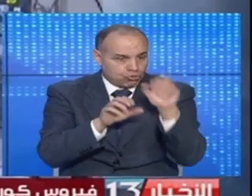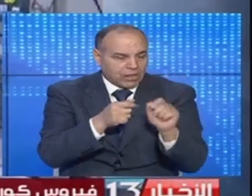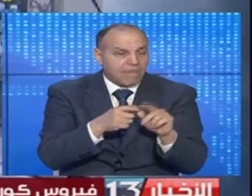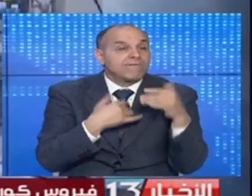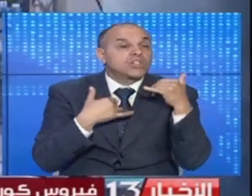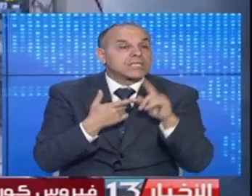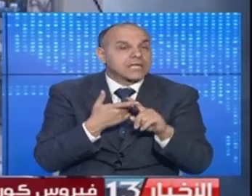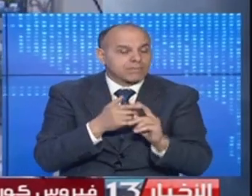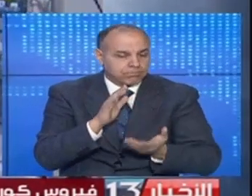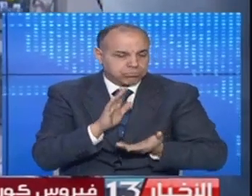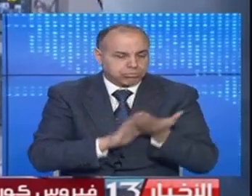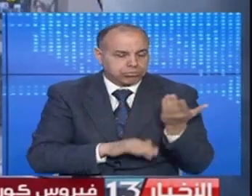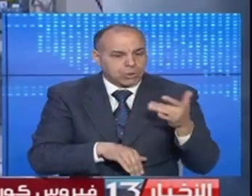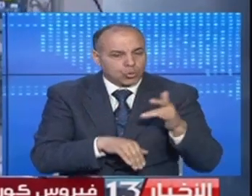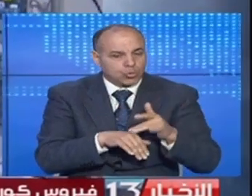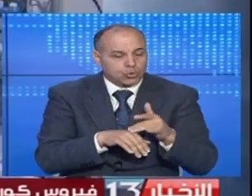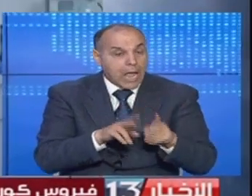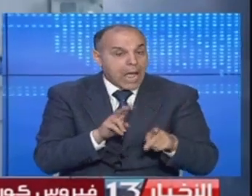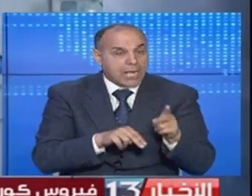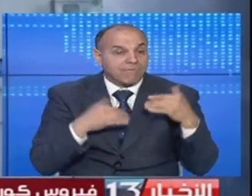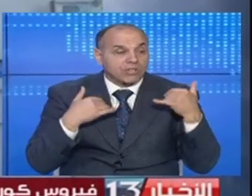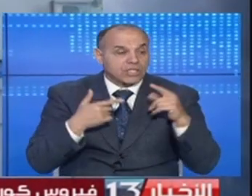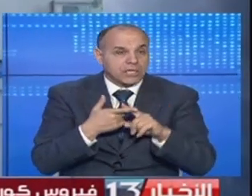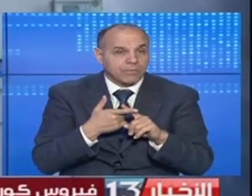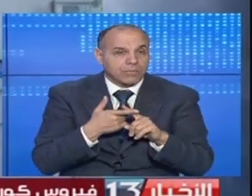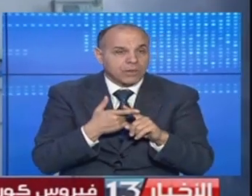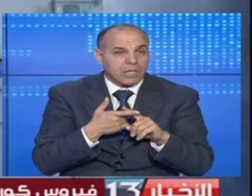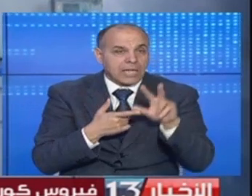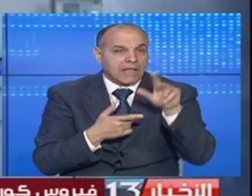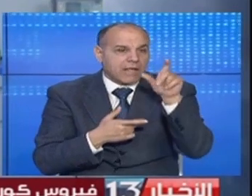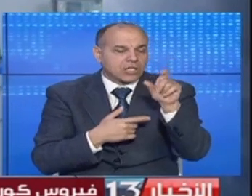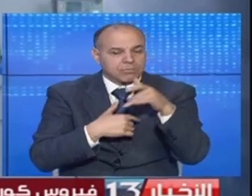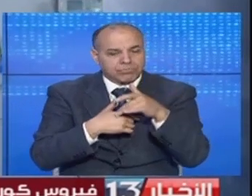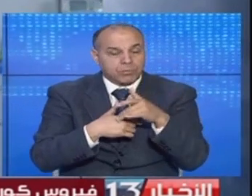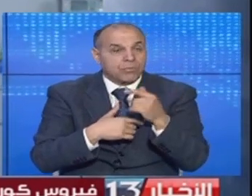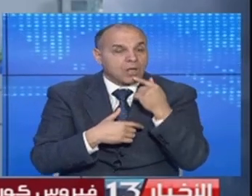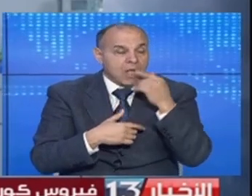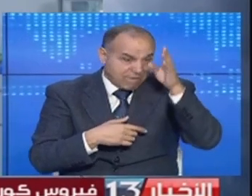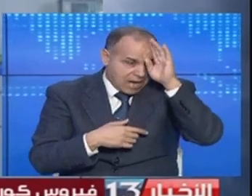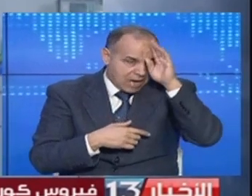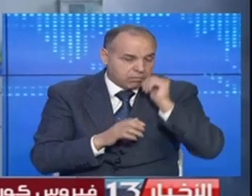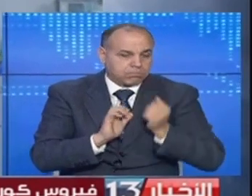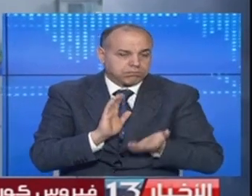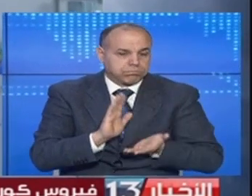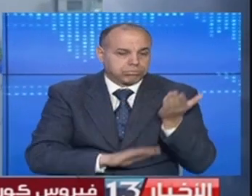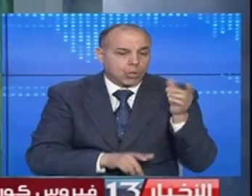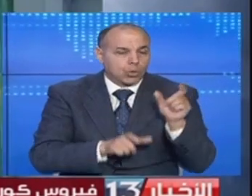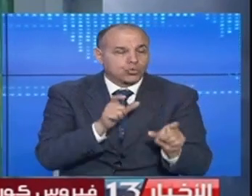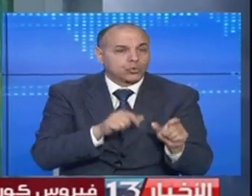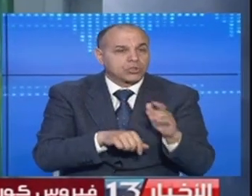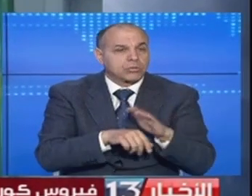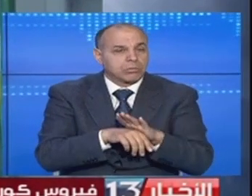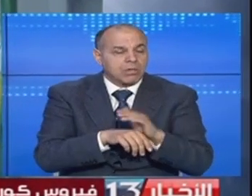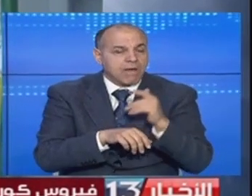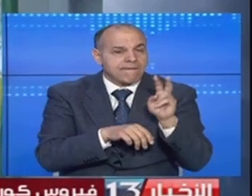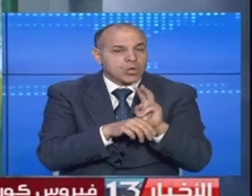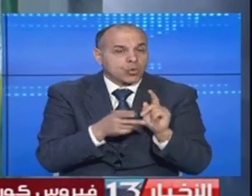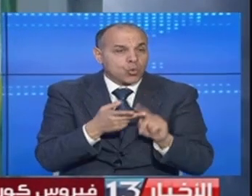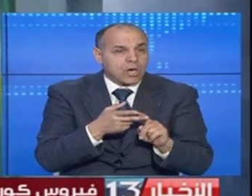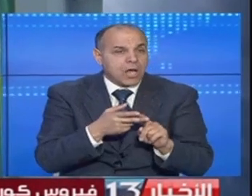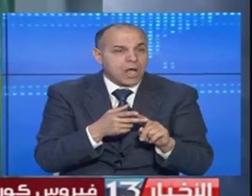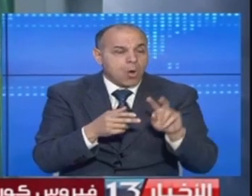ليرتفع عدد الاصابات المؤكده في الجزائر الى ثلاث حالات وفي العراق ارتفع عدد الاصابات المسجله بالفيروس